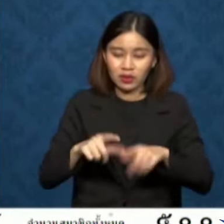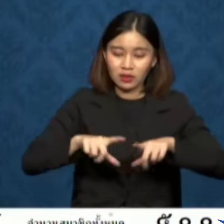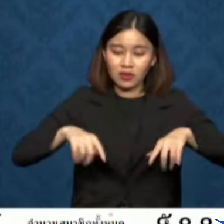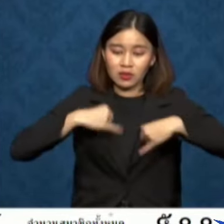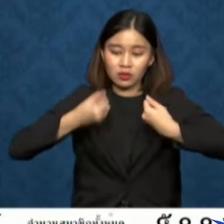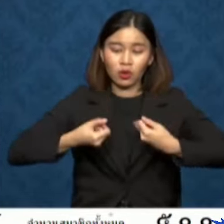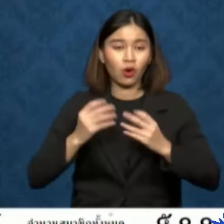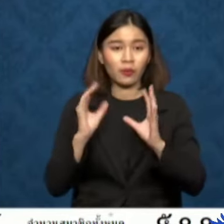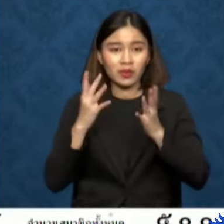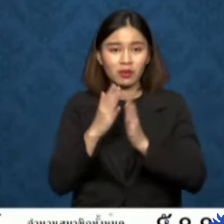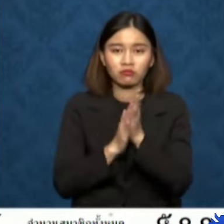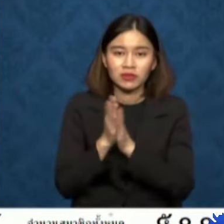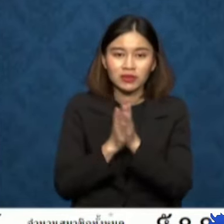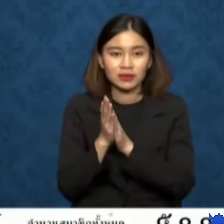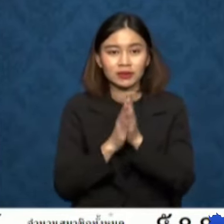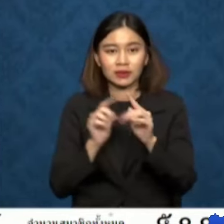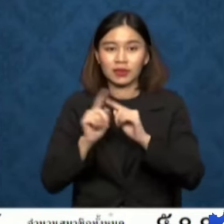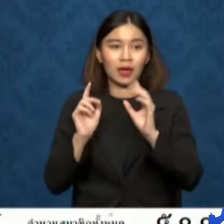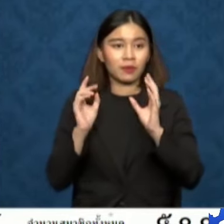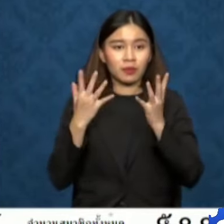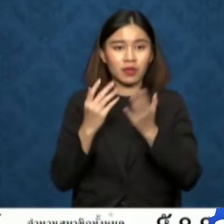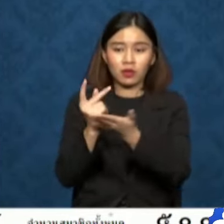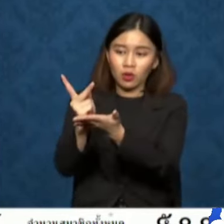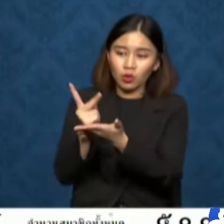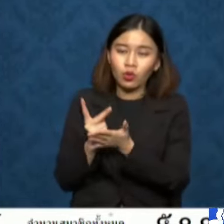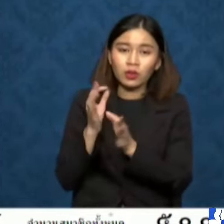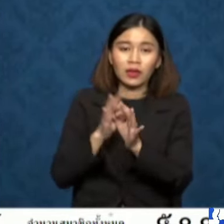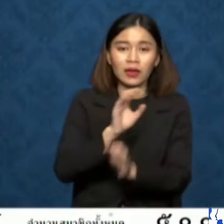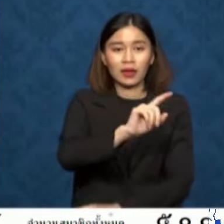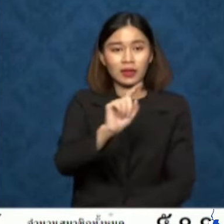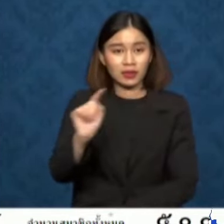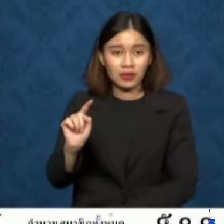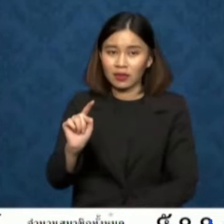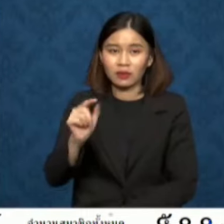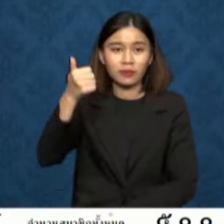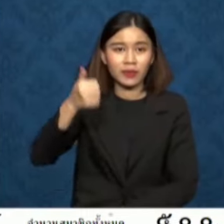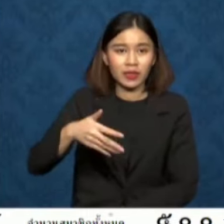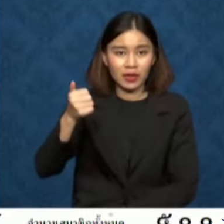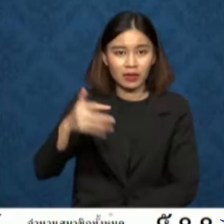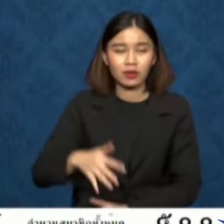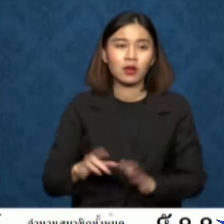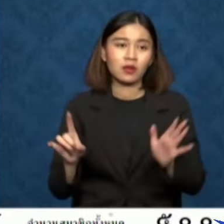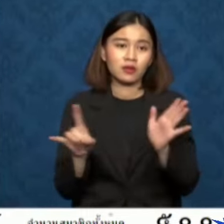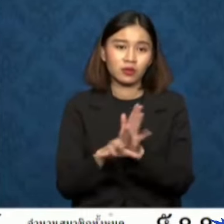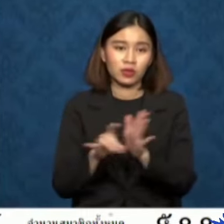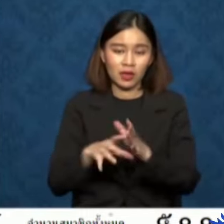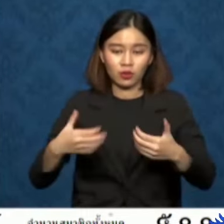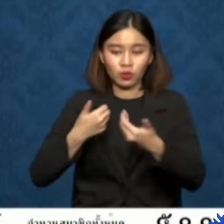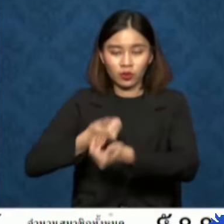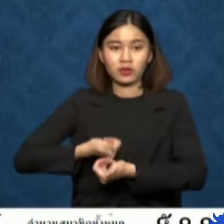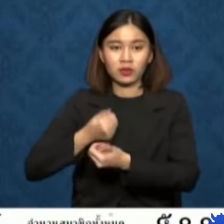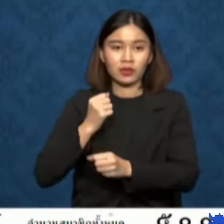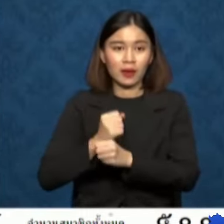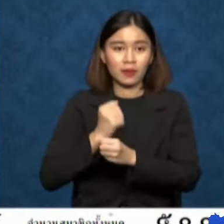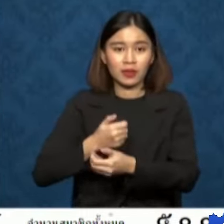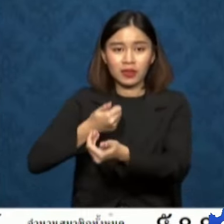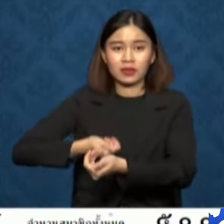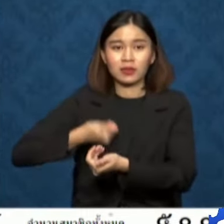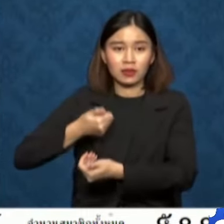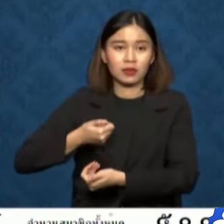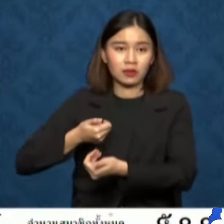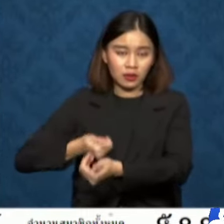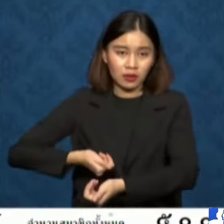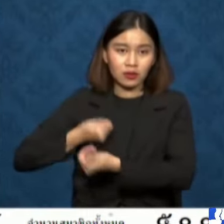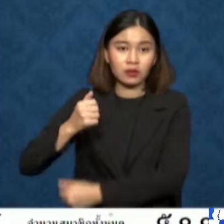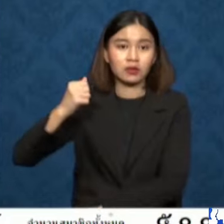เขาแหล่งจูงใจก็ไม่มีจะไปกู้ธนาคารที่ไหนก็ไม่ได้สุดท้ายเกษตรกรก็ต้องทำเกษตรกรแบบดั้งทำ